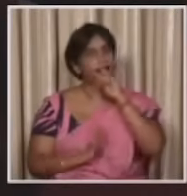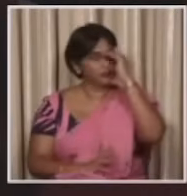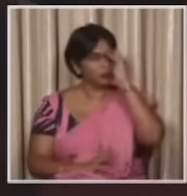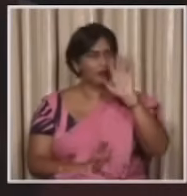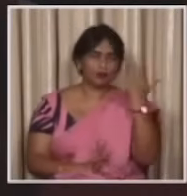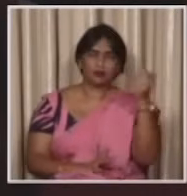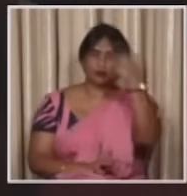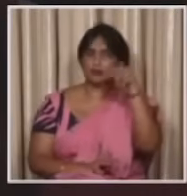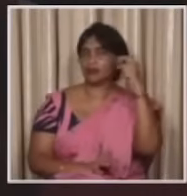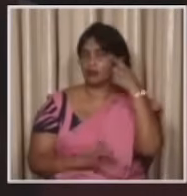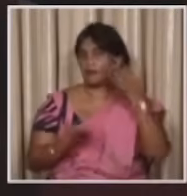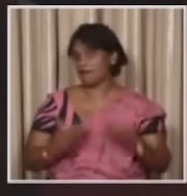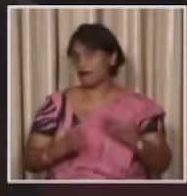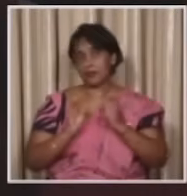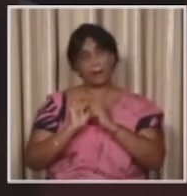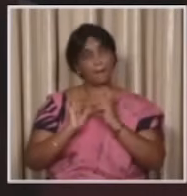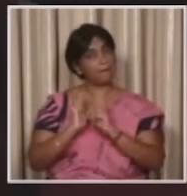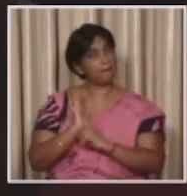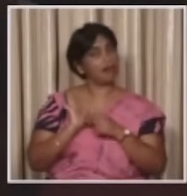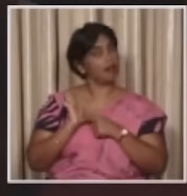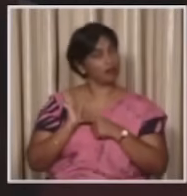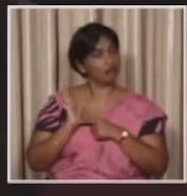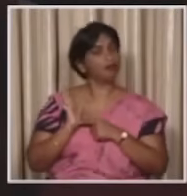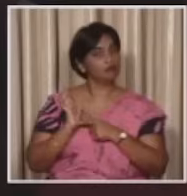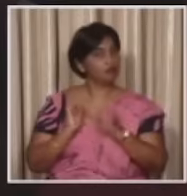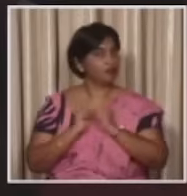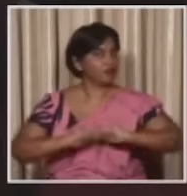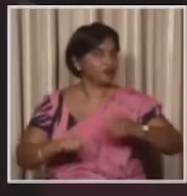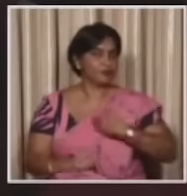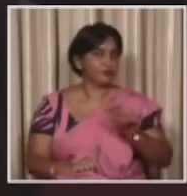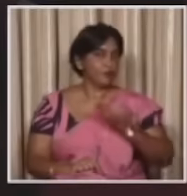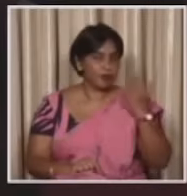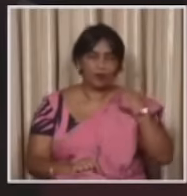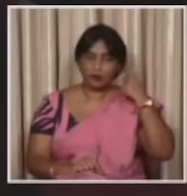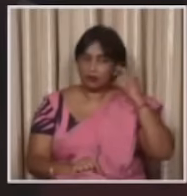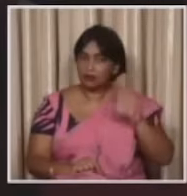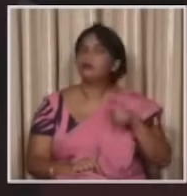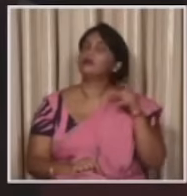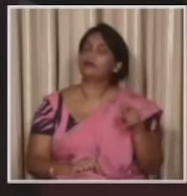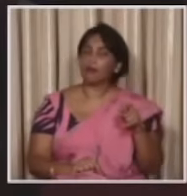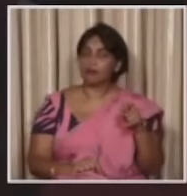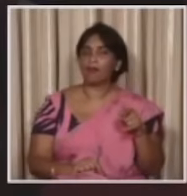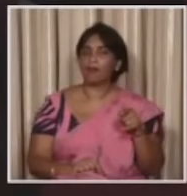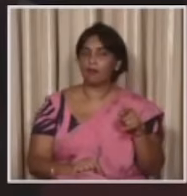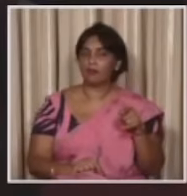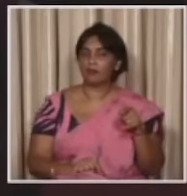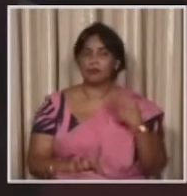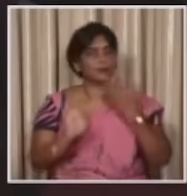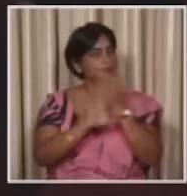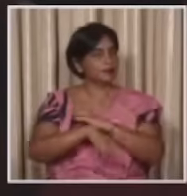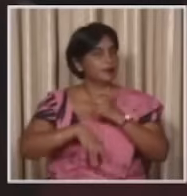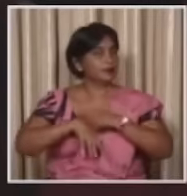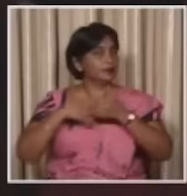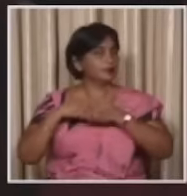හරි හිතනවා නම් තියෙන වර්තමාන පනත ඇතුලෙන් මේ කටයුත්ත කරගන්න පුළුවන් කියලා. එහෙනම් අර පහුගිය